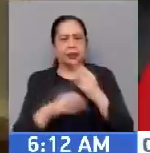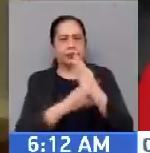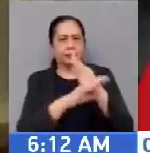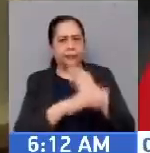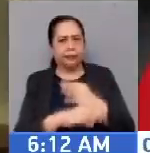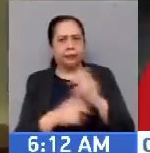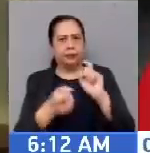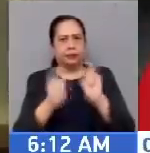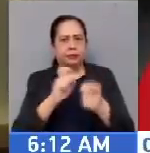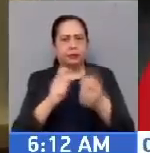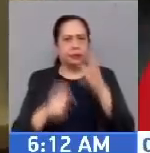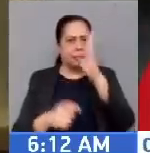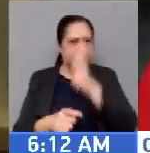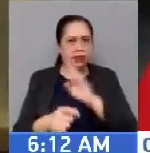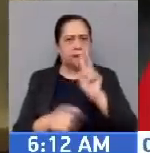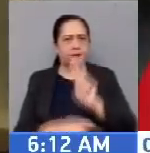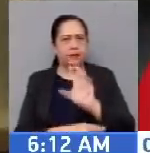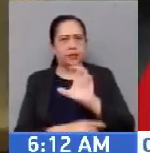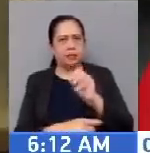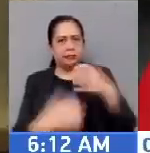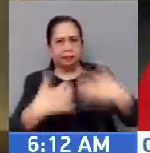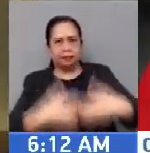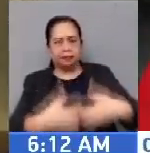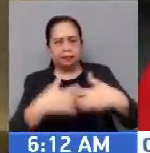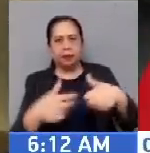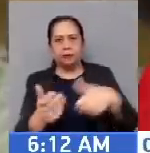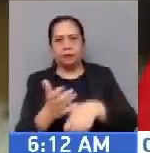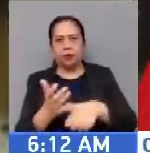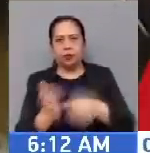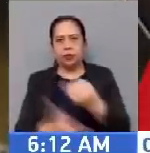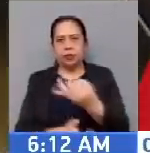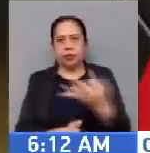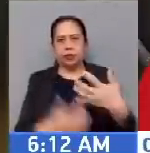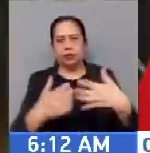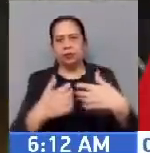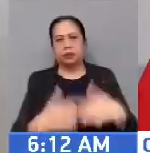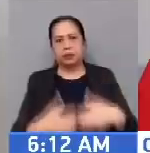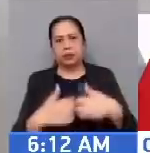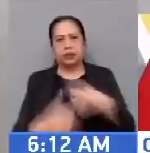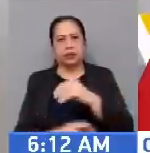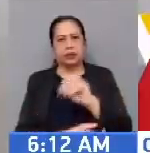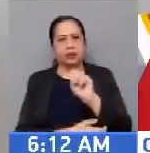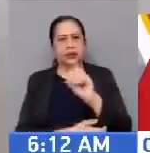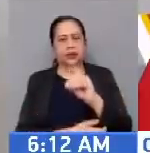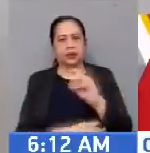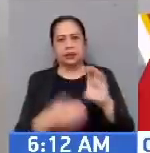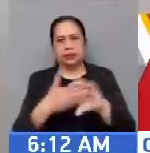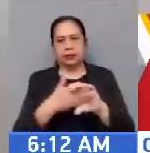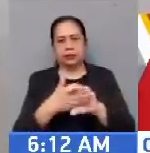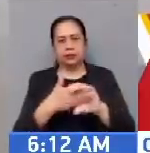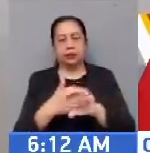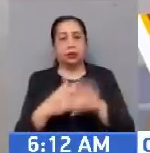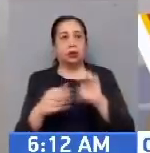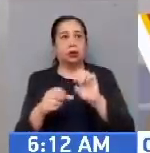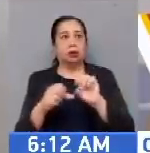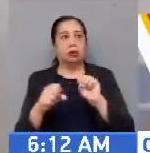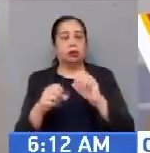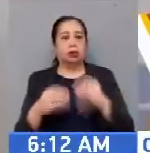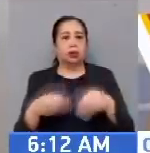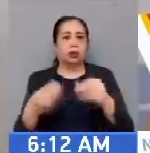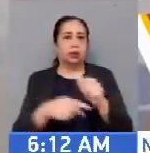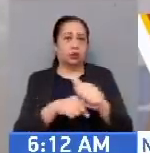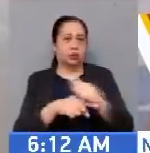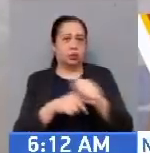palyadong VCM o vote counting machines at SD cards. So they were given trainings on